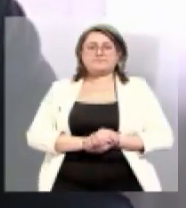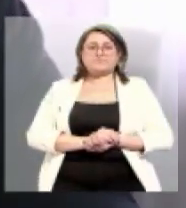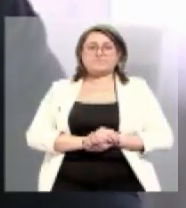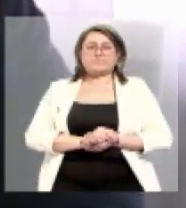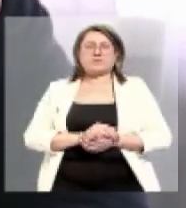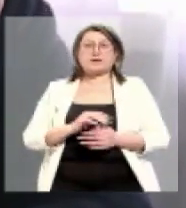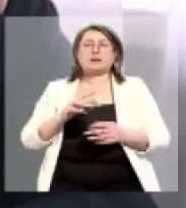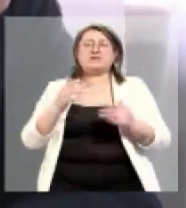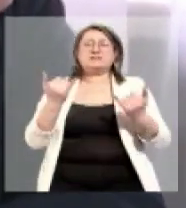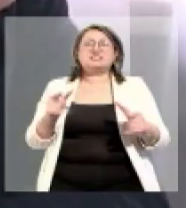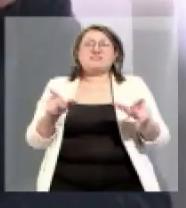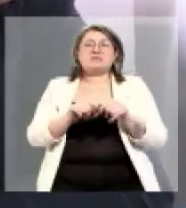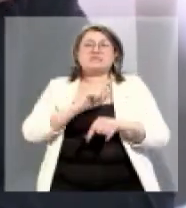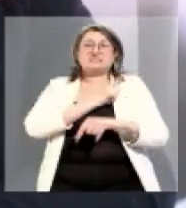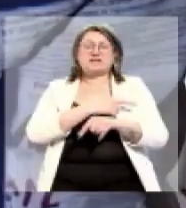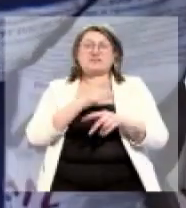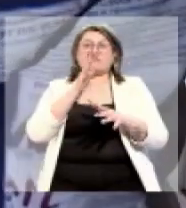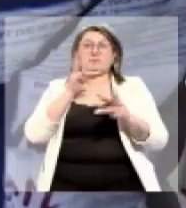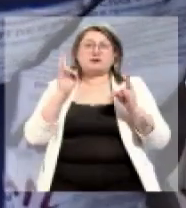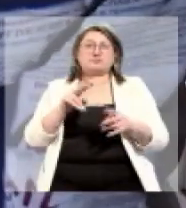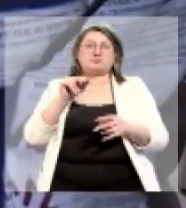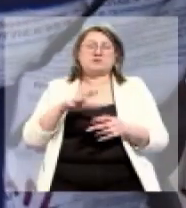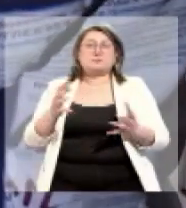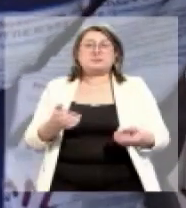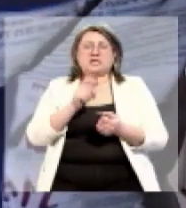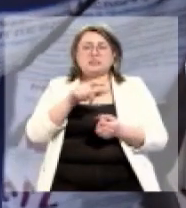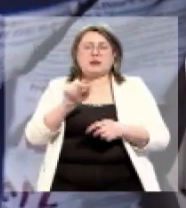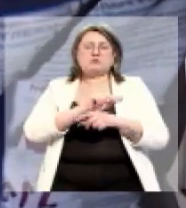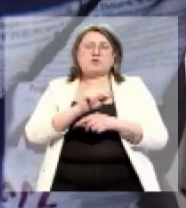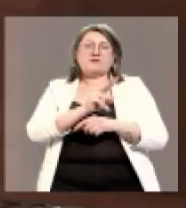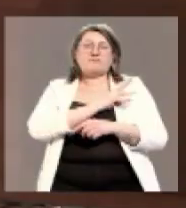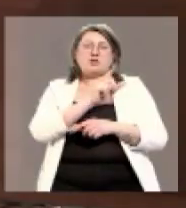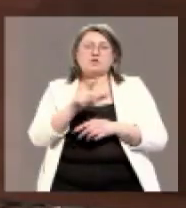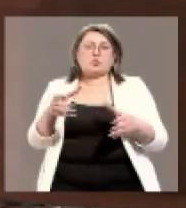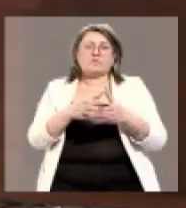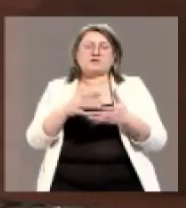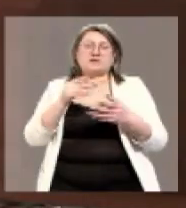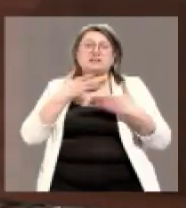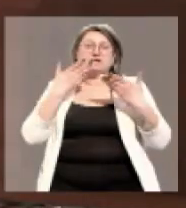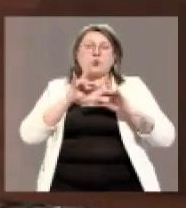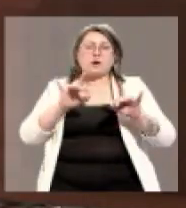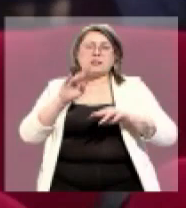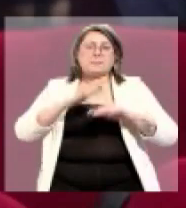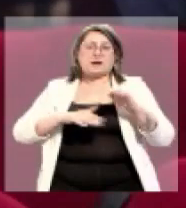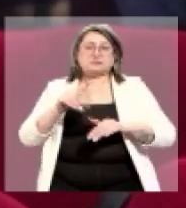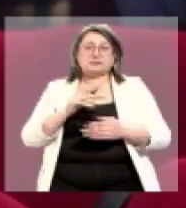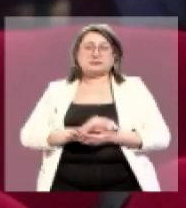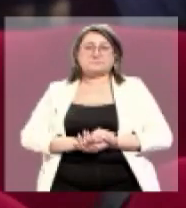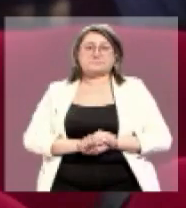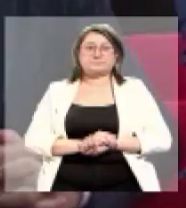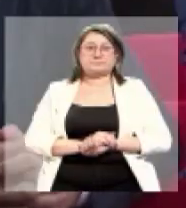Оқыс оқиға кезінде бірлесе күш жұмылдыру. Қостанайлық құтқарушылар еріктілерге тәлім беріп, теориялық білімдерін тәжірибе жүзінде